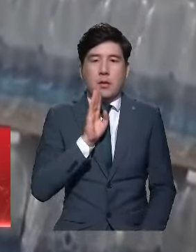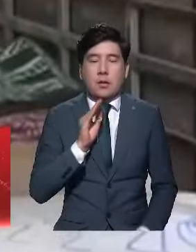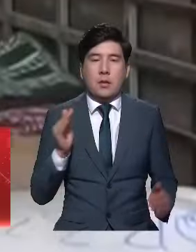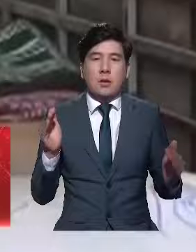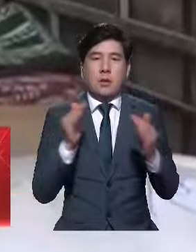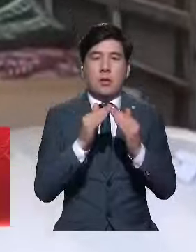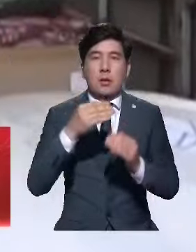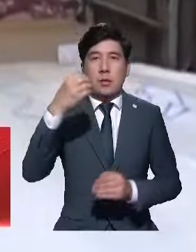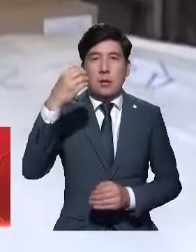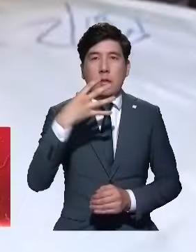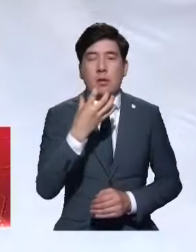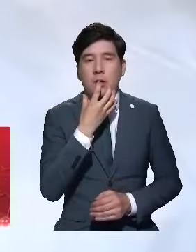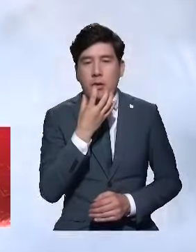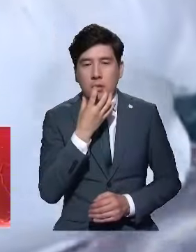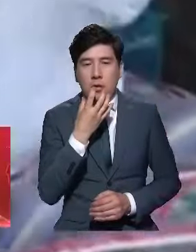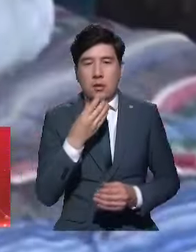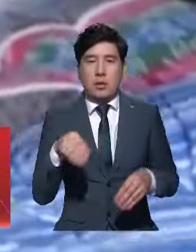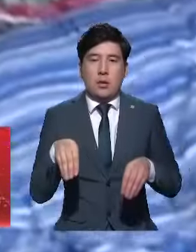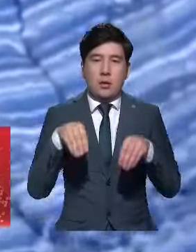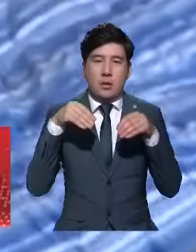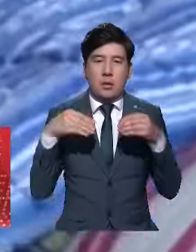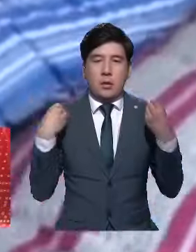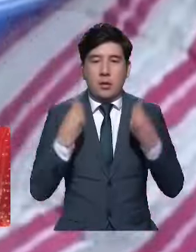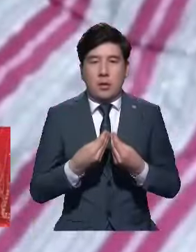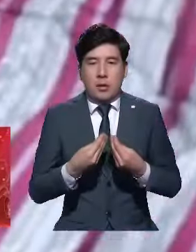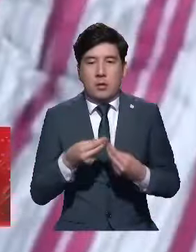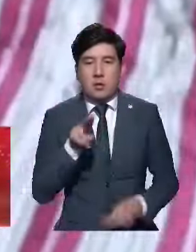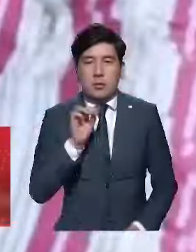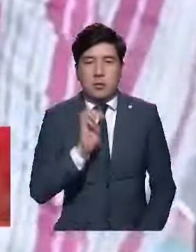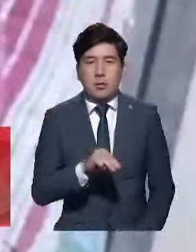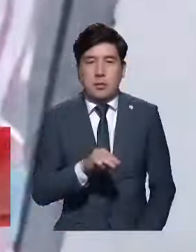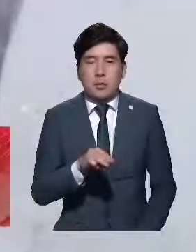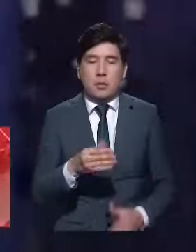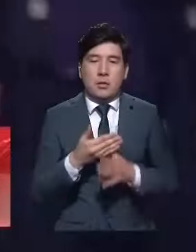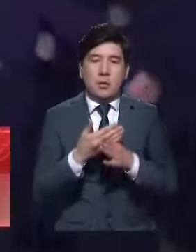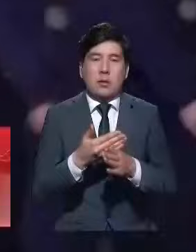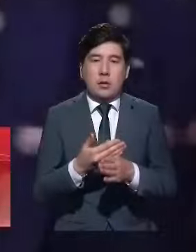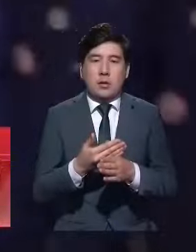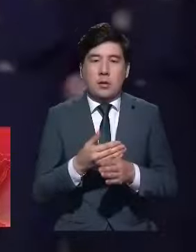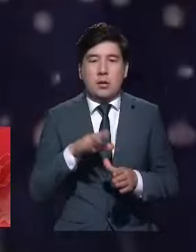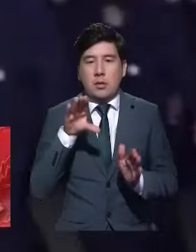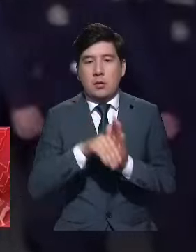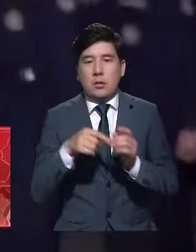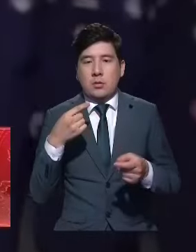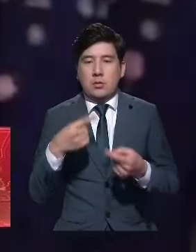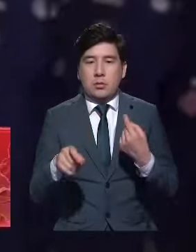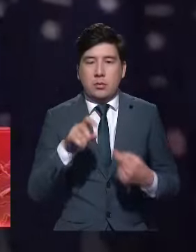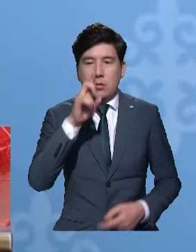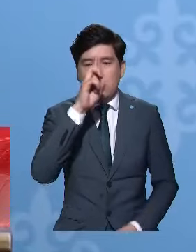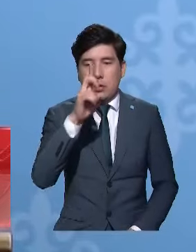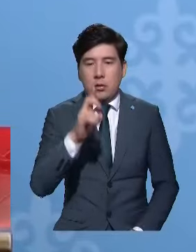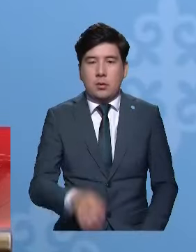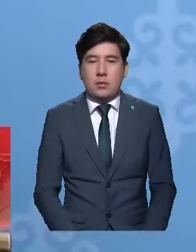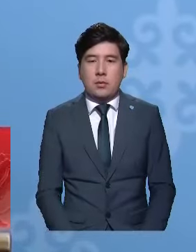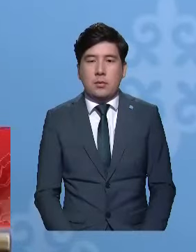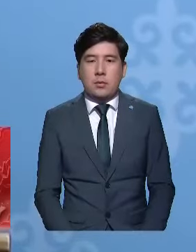лампочки, обогреватели, кровати, матрасы и одежда. По словам дипломатов, поддержку нашей стране готовы оказать и другие страны.